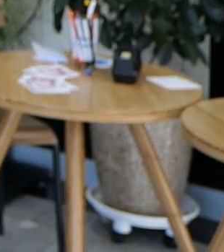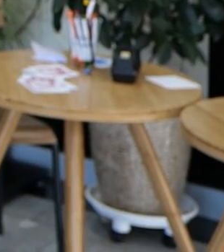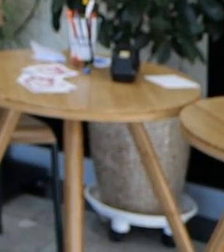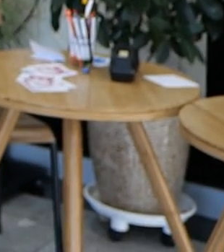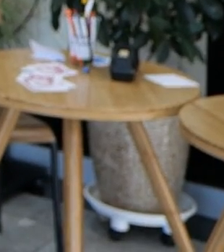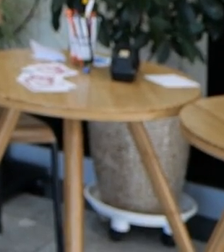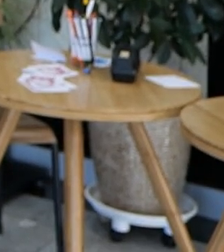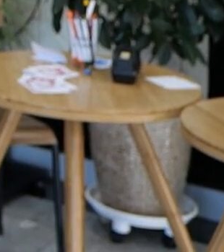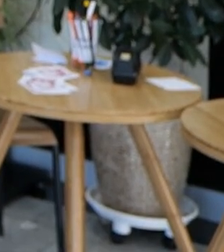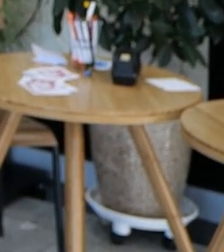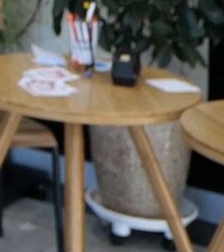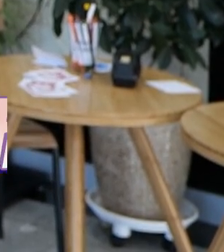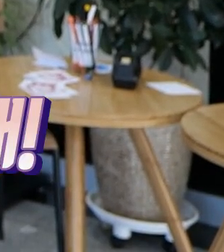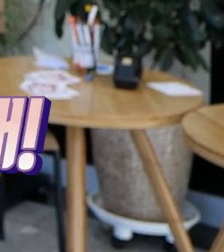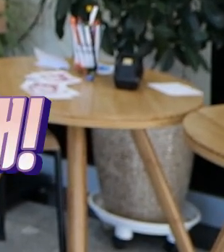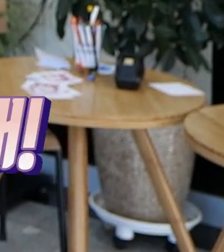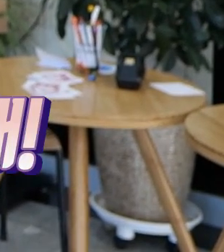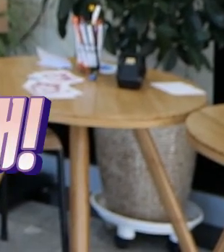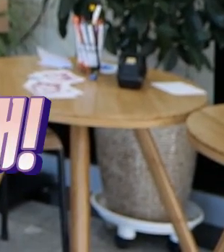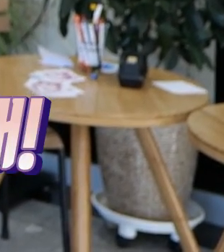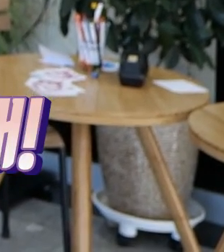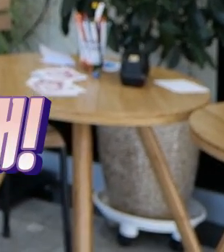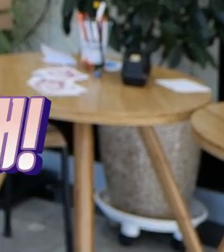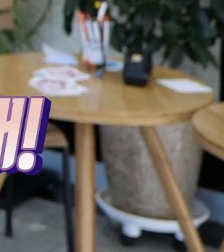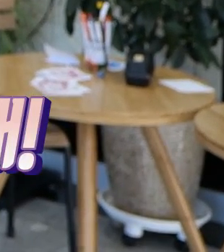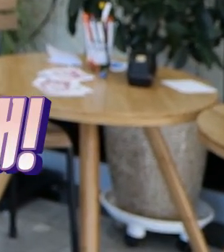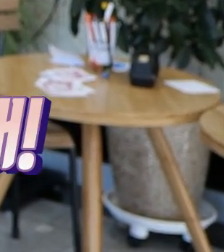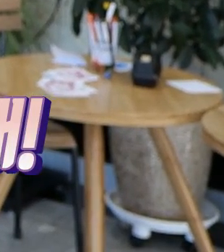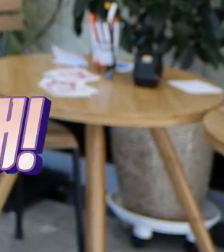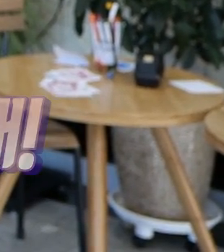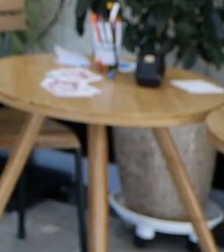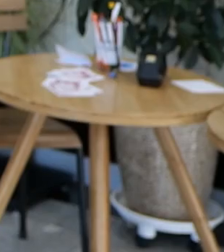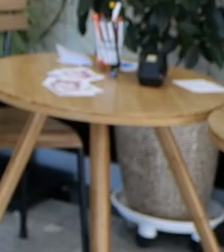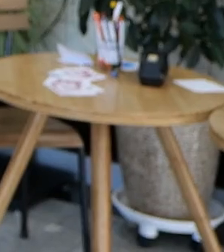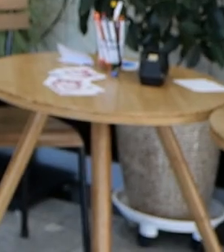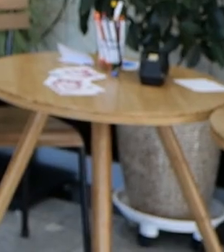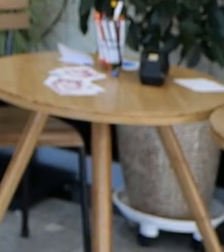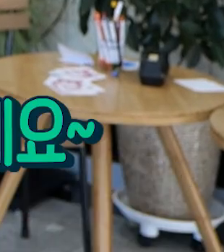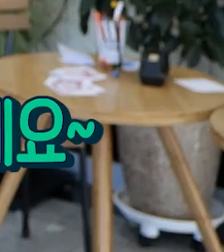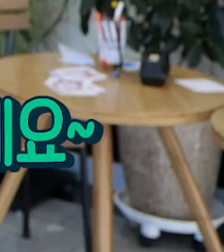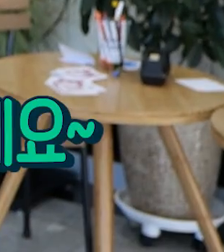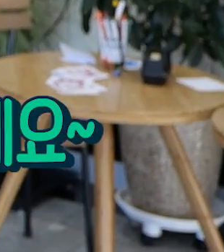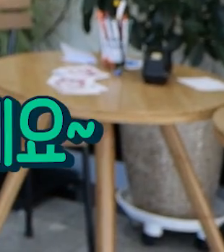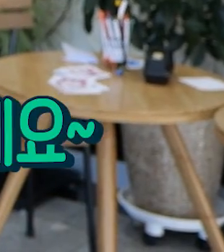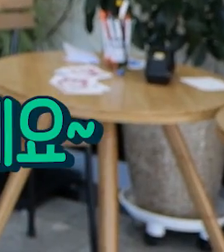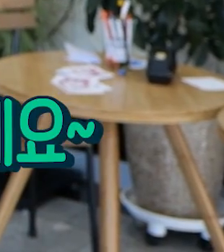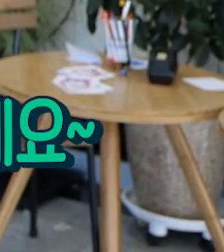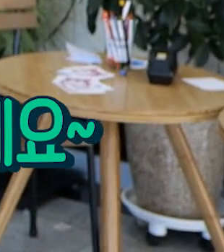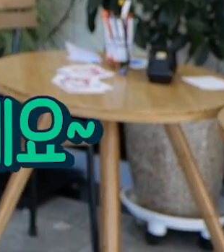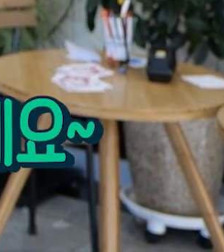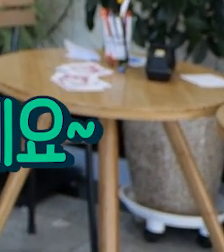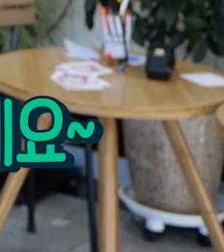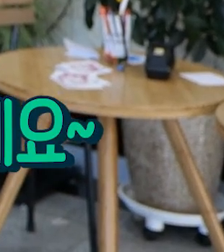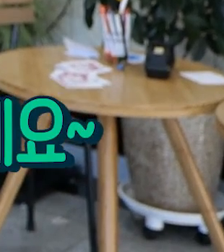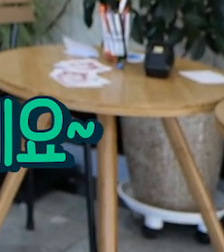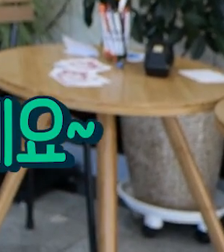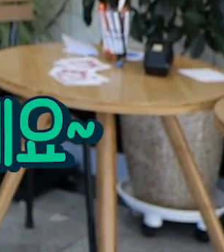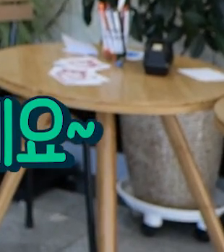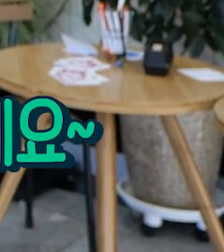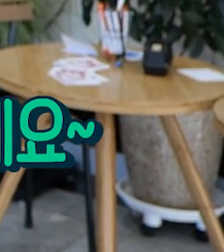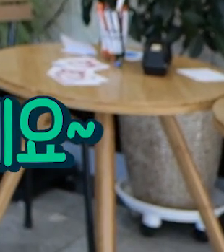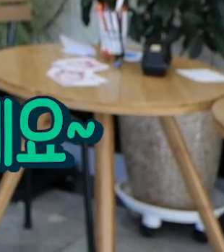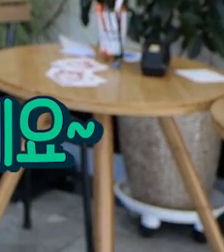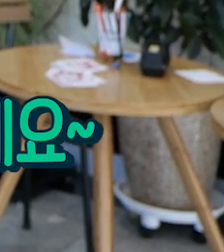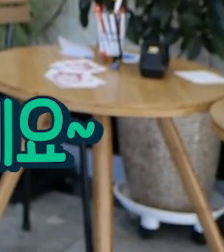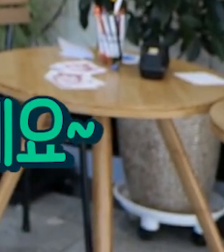활성화로 아이들과 더불어 포항이 더 행복하고 살기 좋은 도시가 되길 바라봅니다. 영화관은 11월까지 운영된다고 하니까요. 내